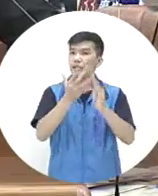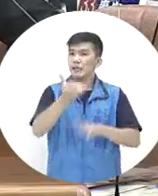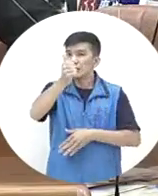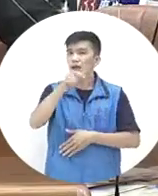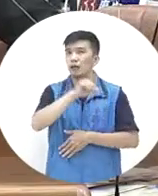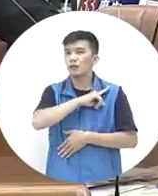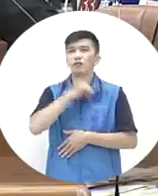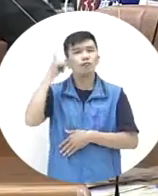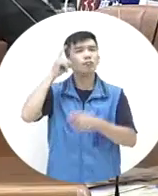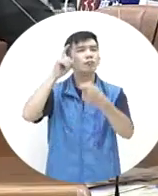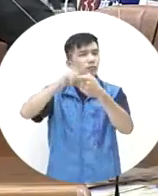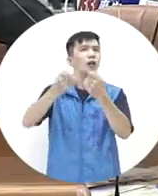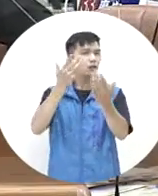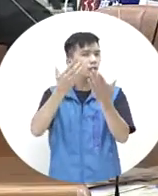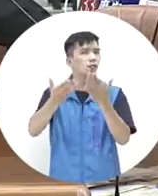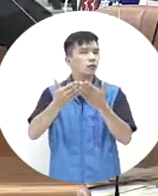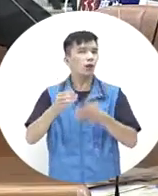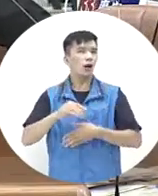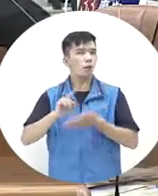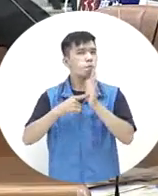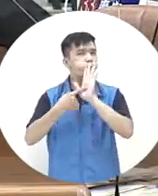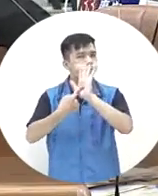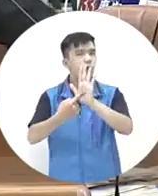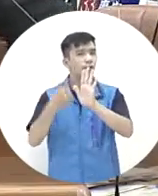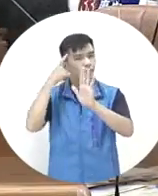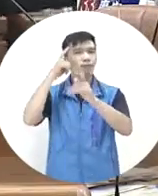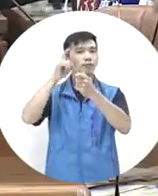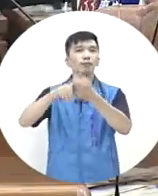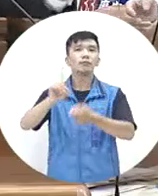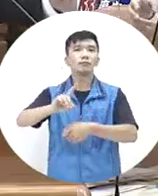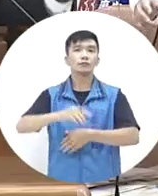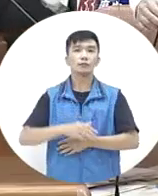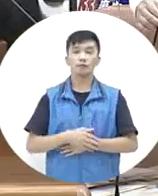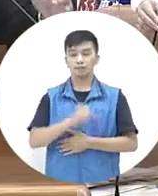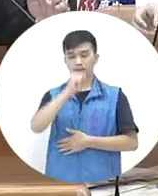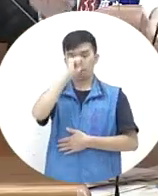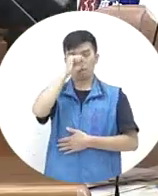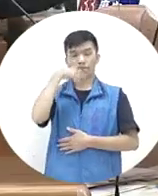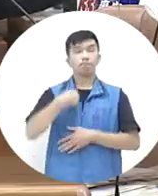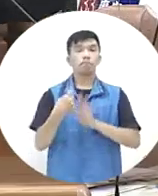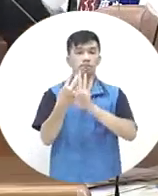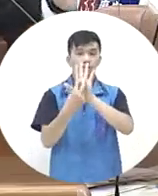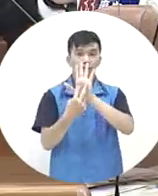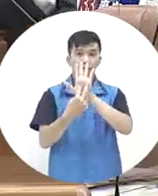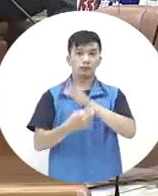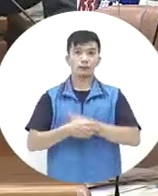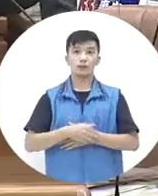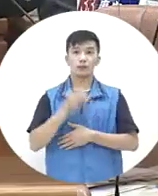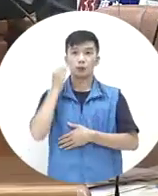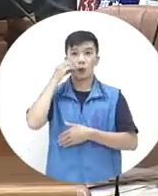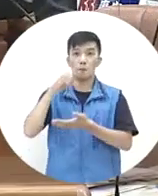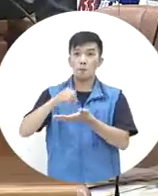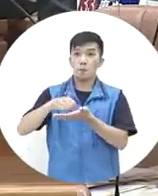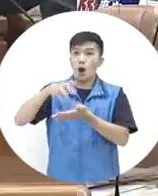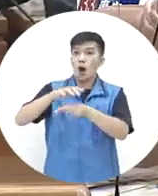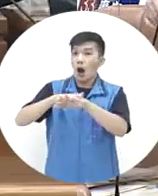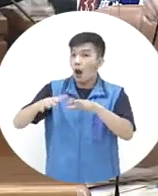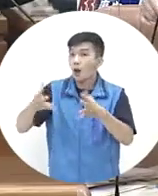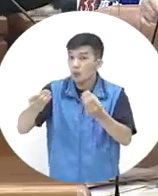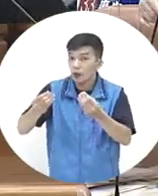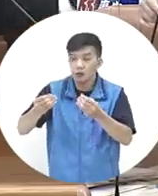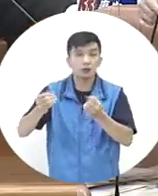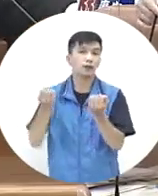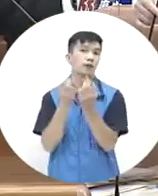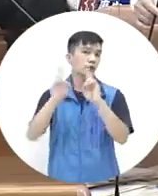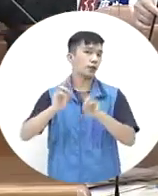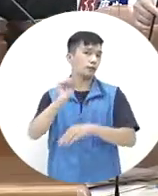张，你要强烈表达我们的想法啊。 好，我的主张我再说一次哈，没有核安，没有核电，没有能力